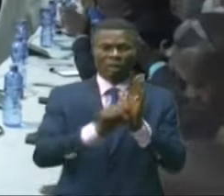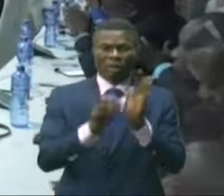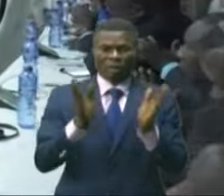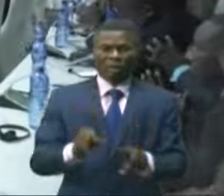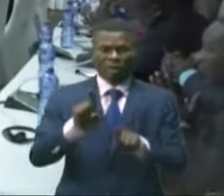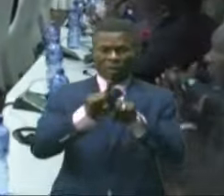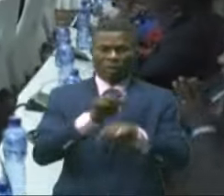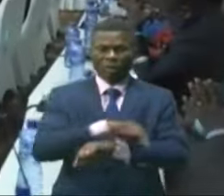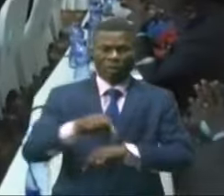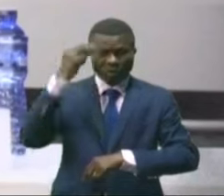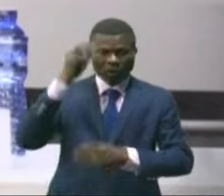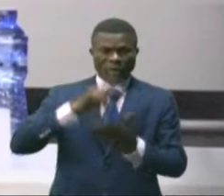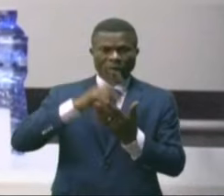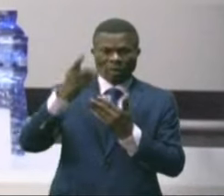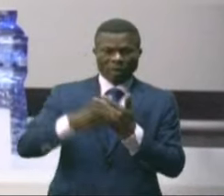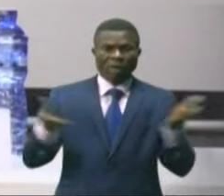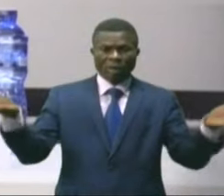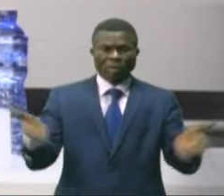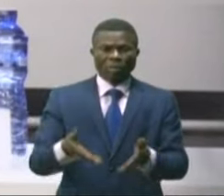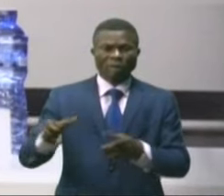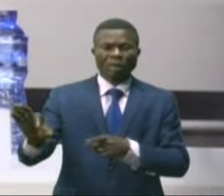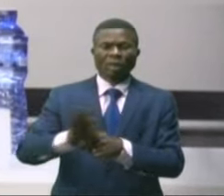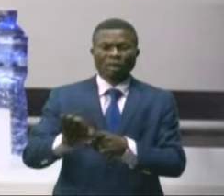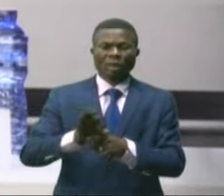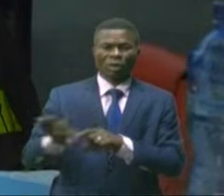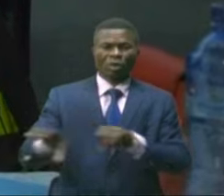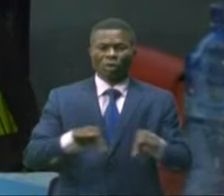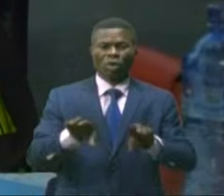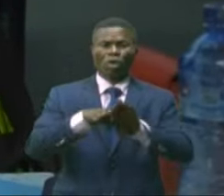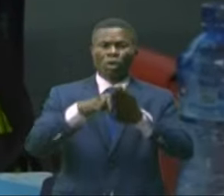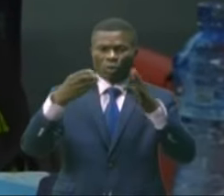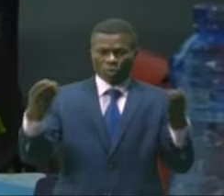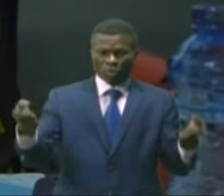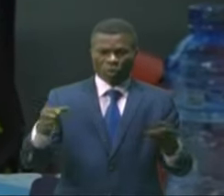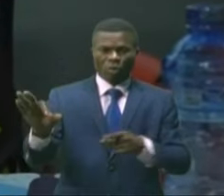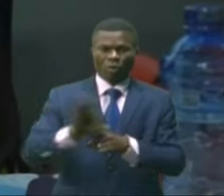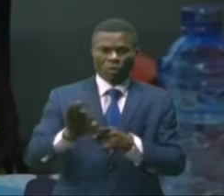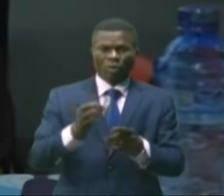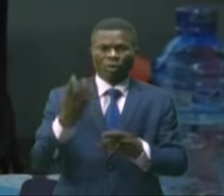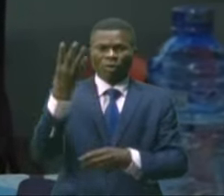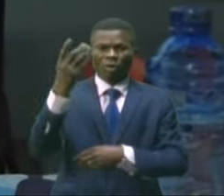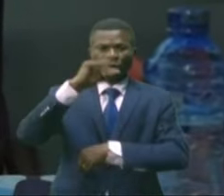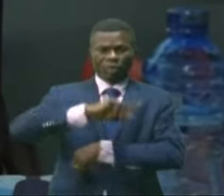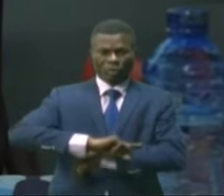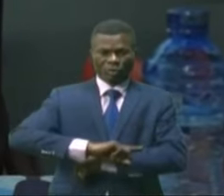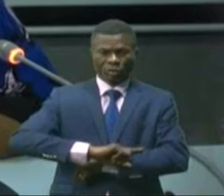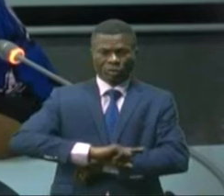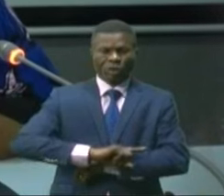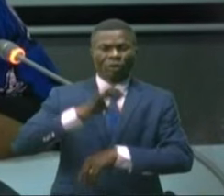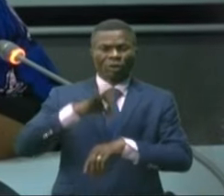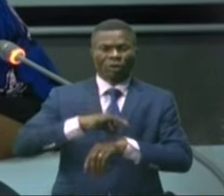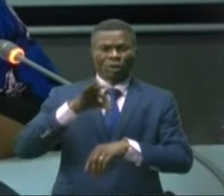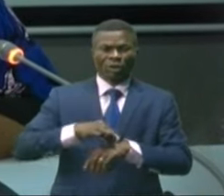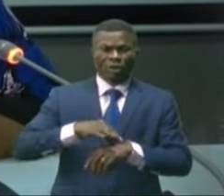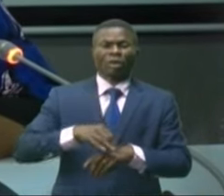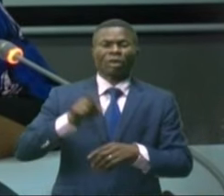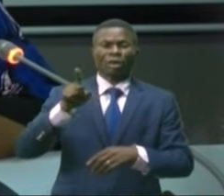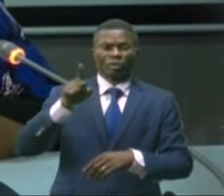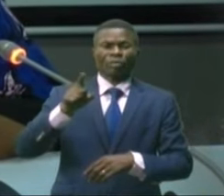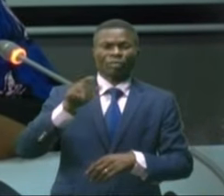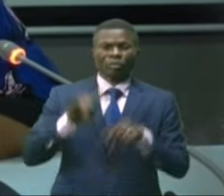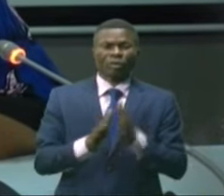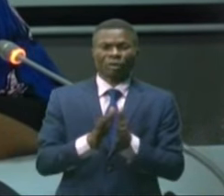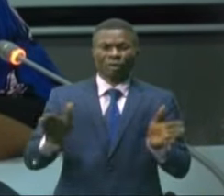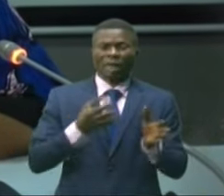et du ministère du Plan ont pris part à la cérémonie du lancement de cet atelier de 4 jours. Occasion pour Angèle Makombo